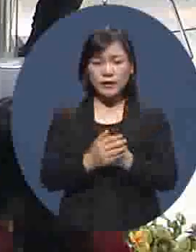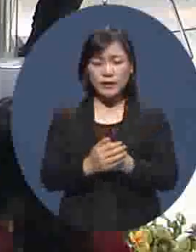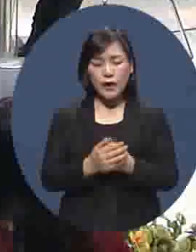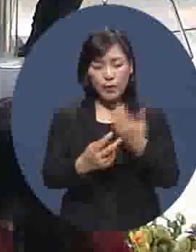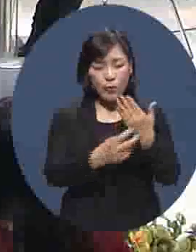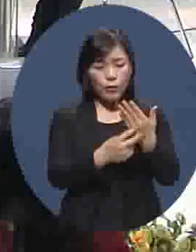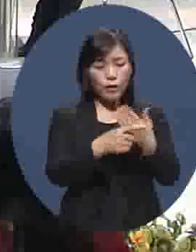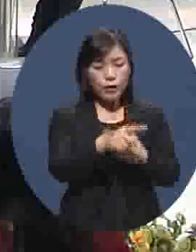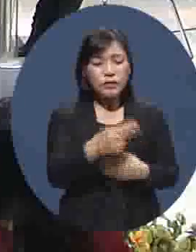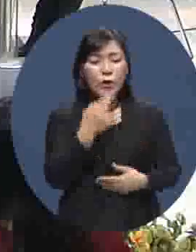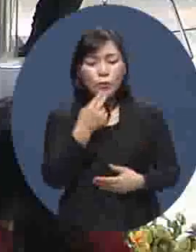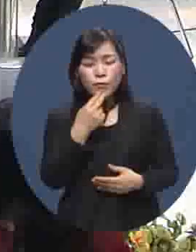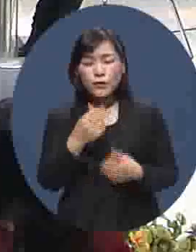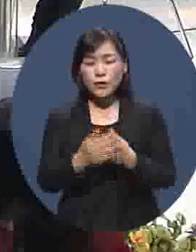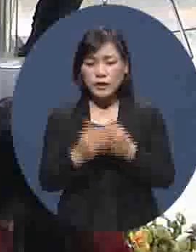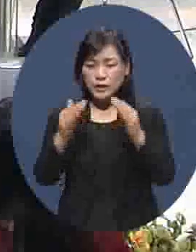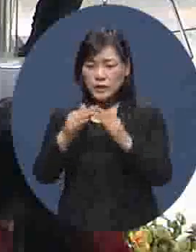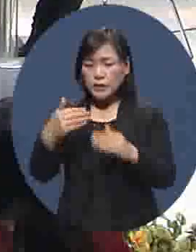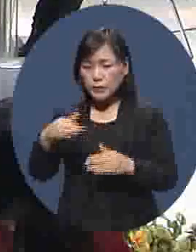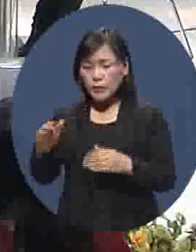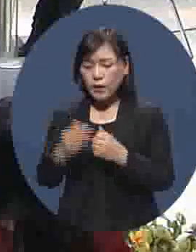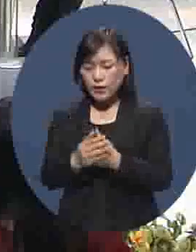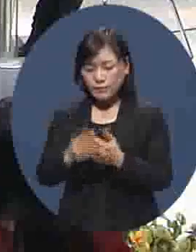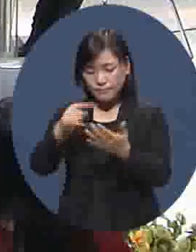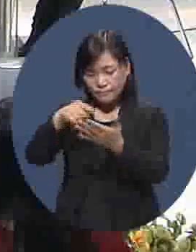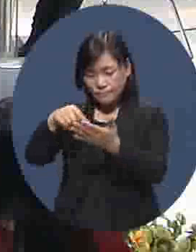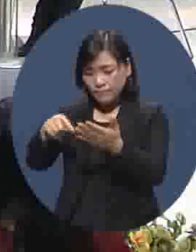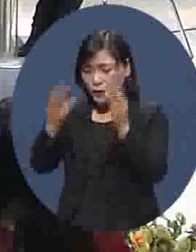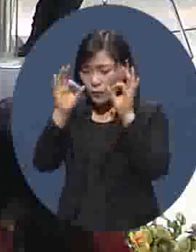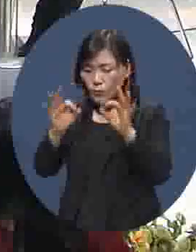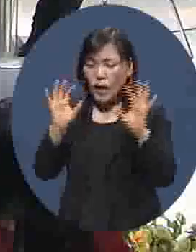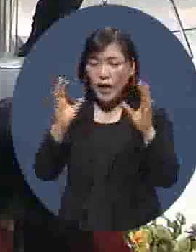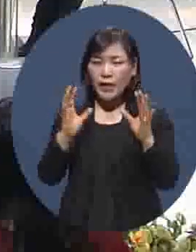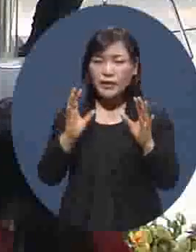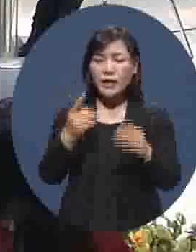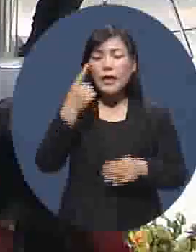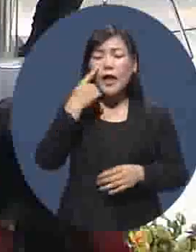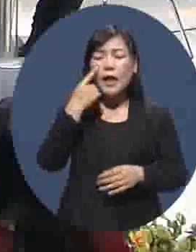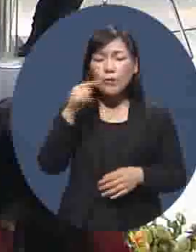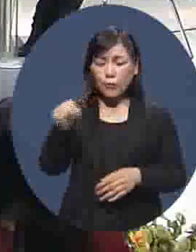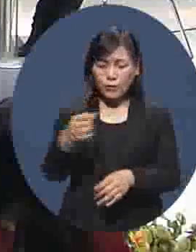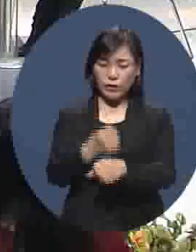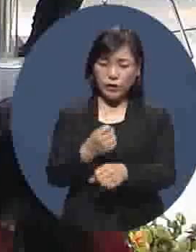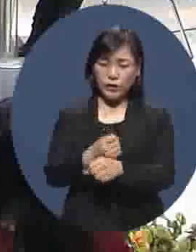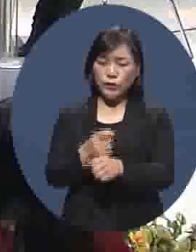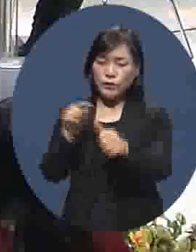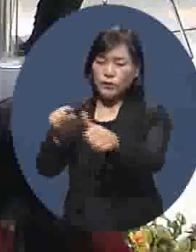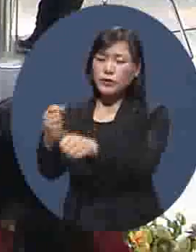병원에 갔을 때. 그러니까 집에 가서 그 항목을 하나하나 보면서 체크해보라는